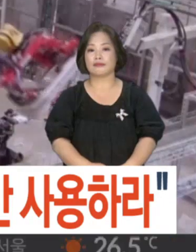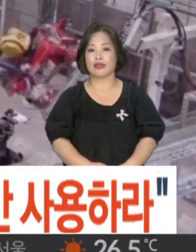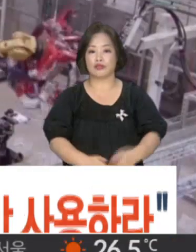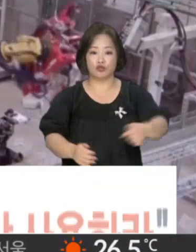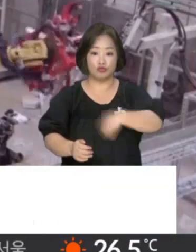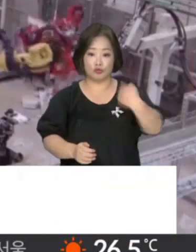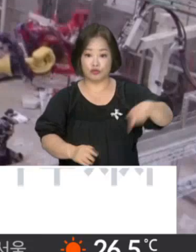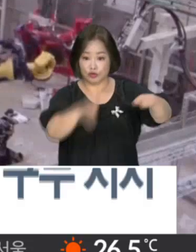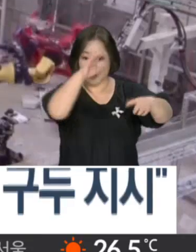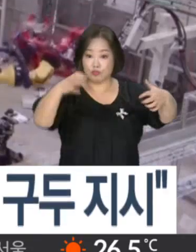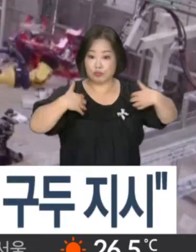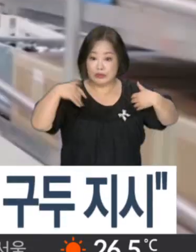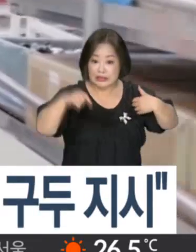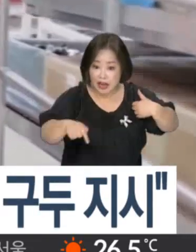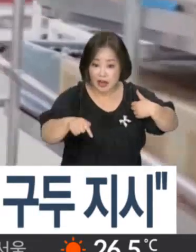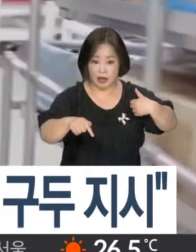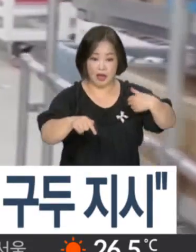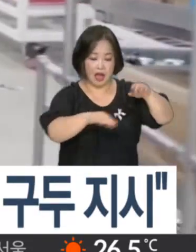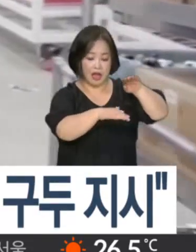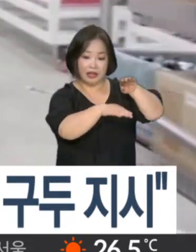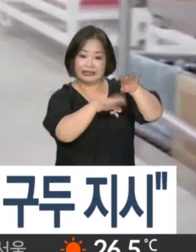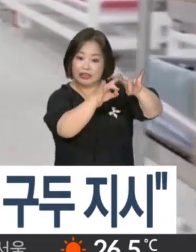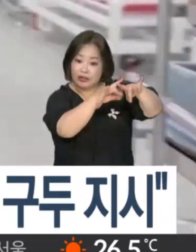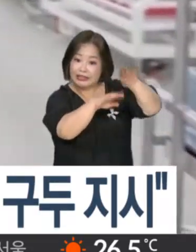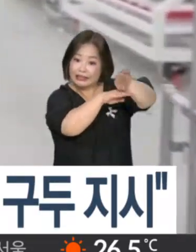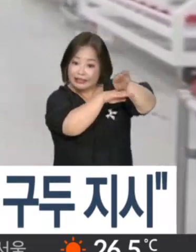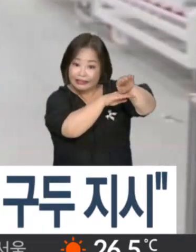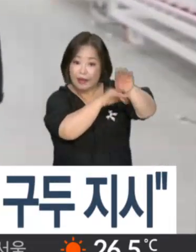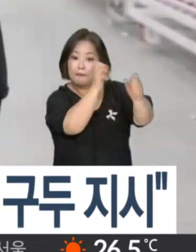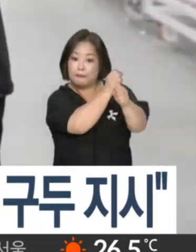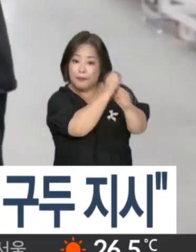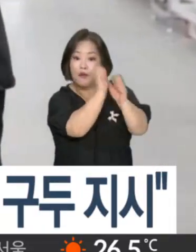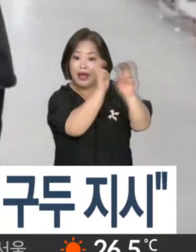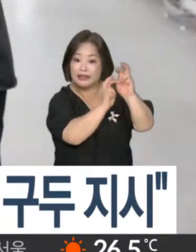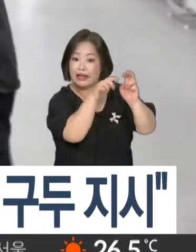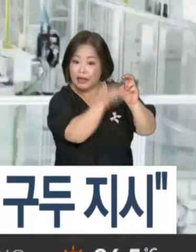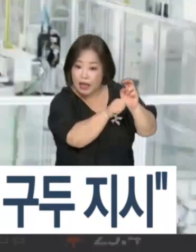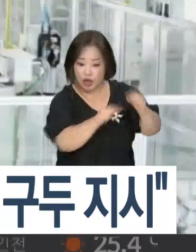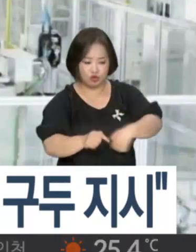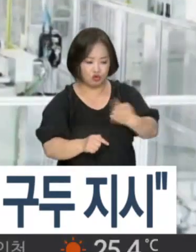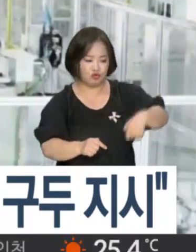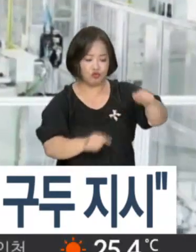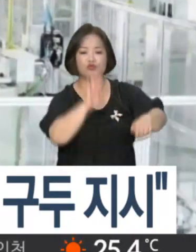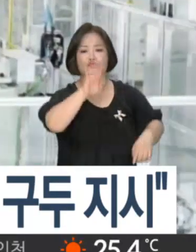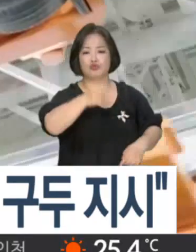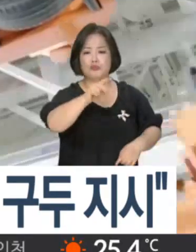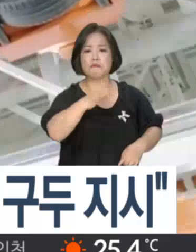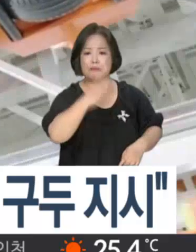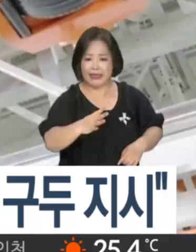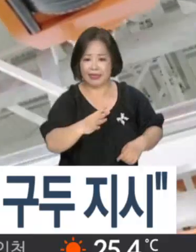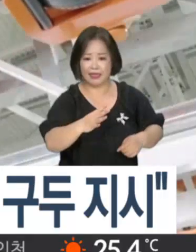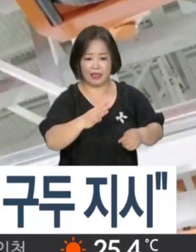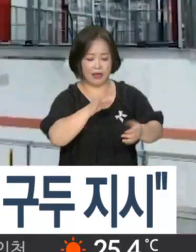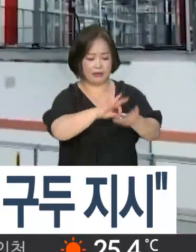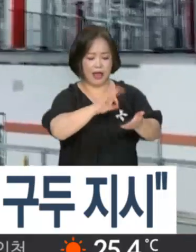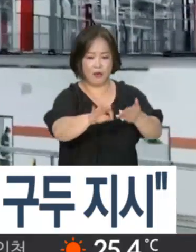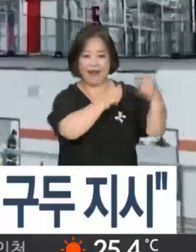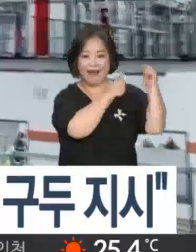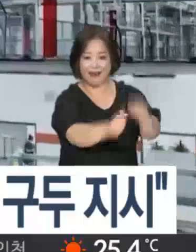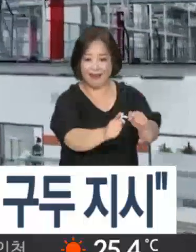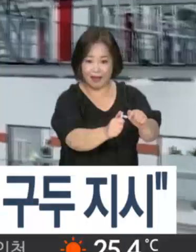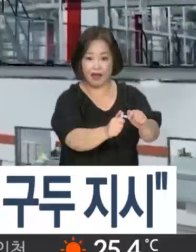중국 정부가 자국 전기차 업체에 반도체 등 전자부품을 중국산만 사용할 것을 내부적으로 지시했다고